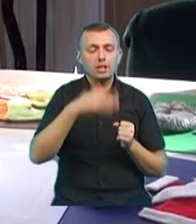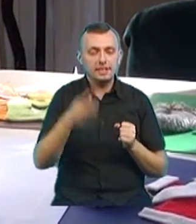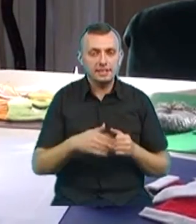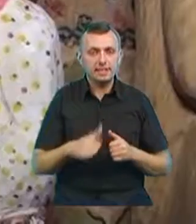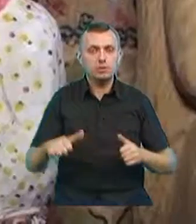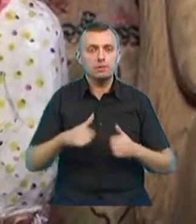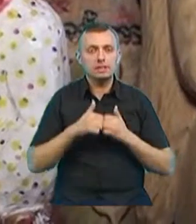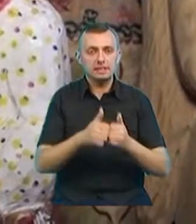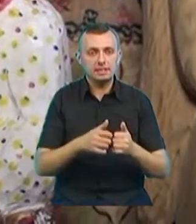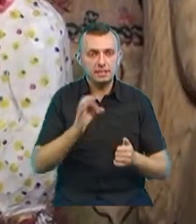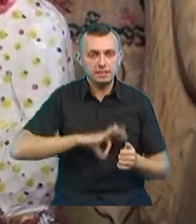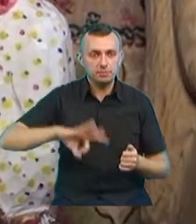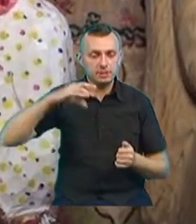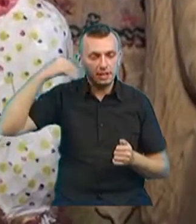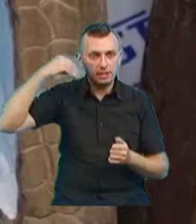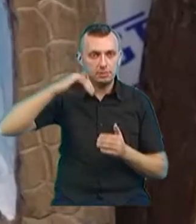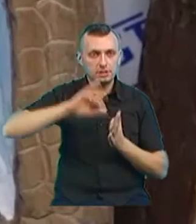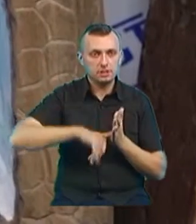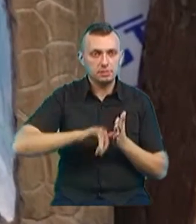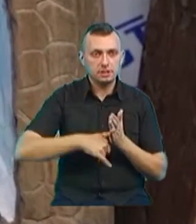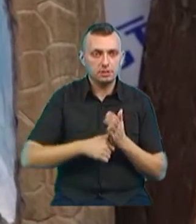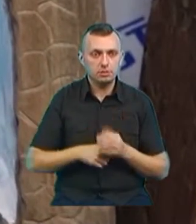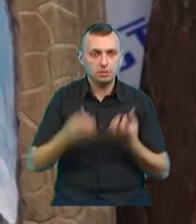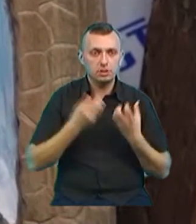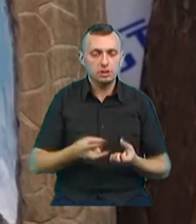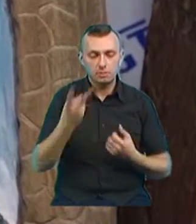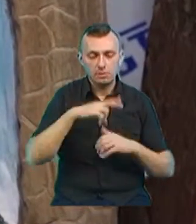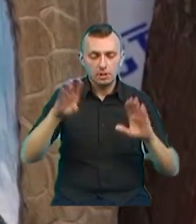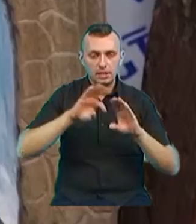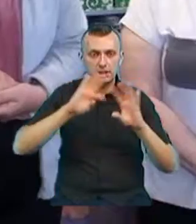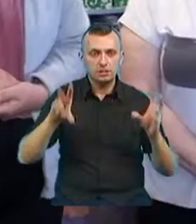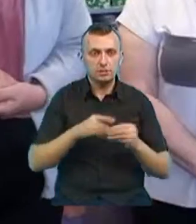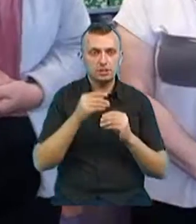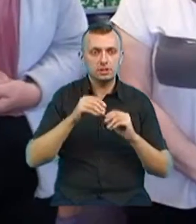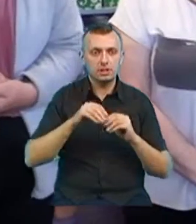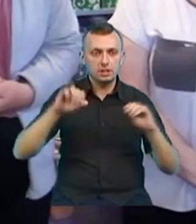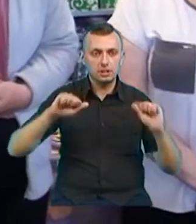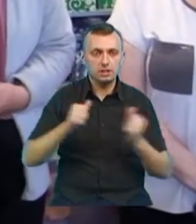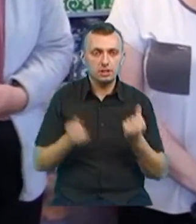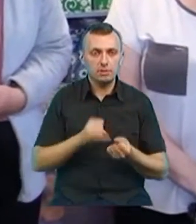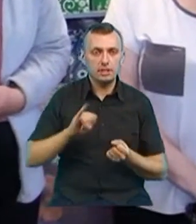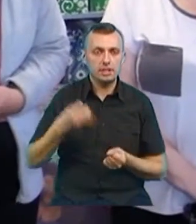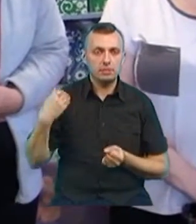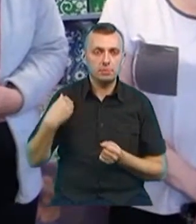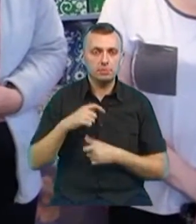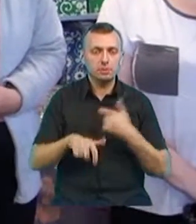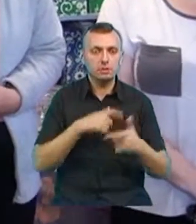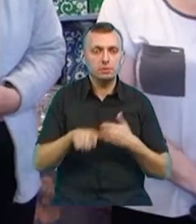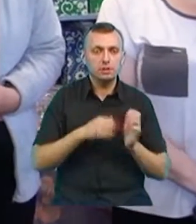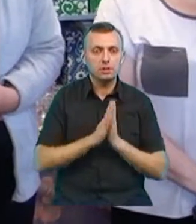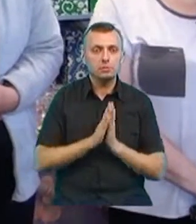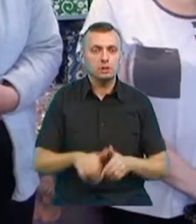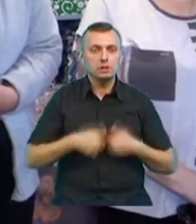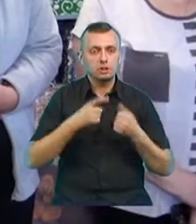Modrzewiowym odbywały się w formie powierzenia realizacji zadania publicznego przez prezydenta miasta Kutno. Chcemy Państwu przedstawić to